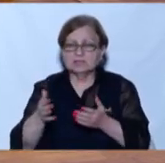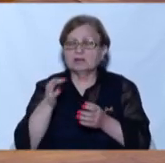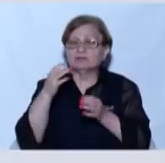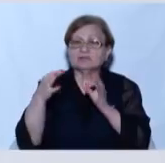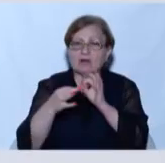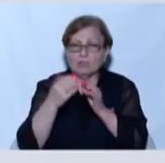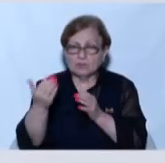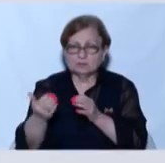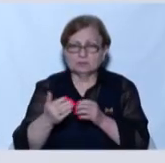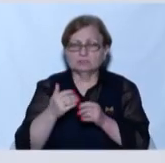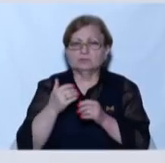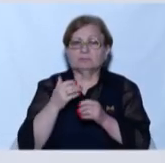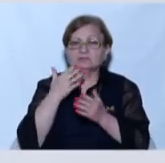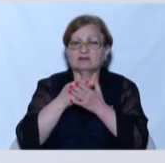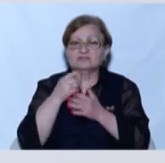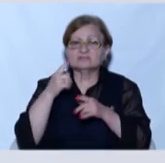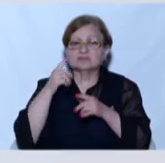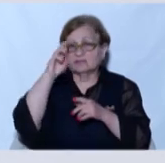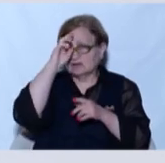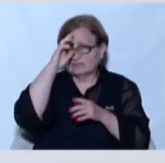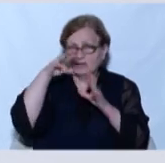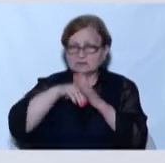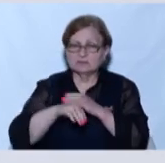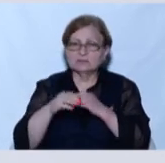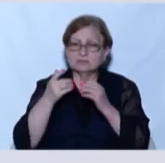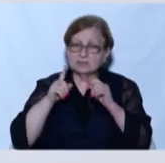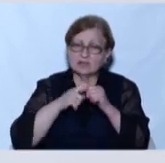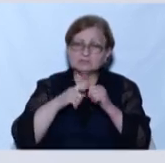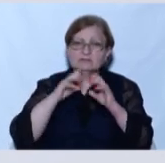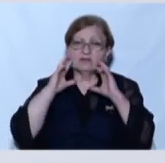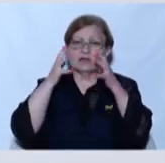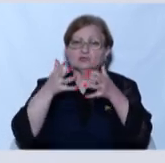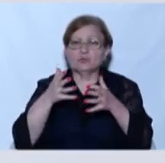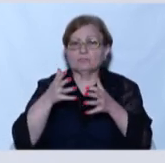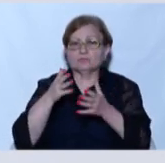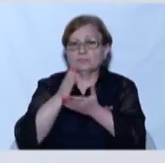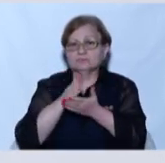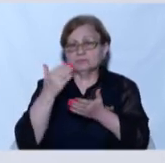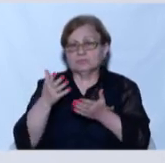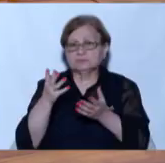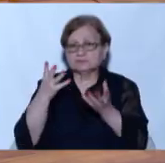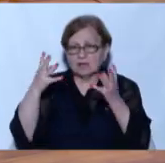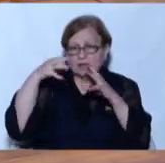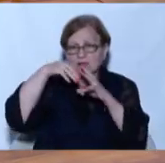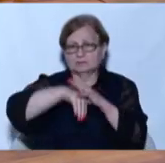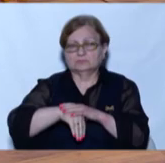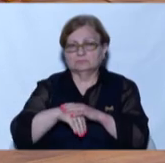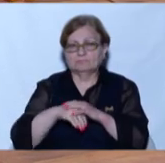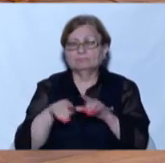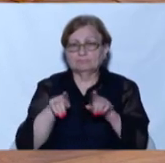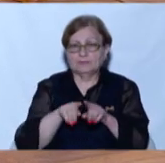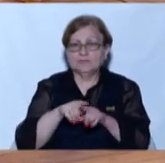ქვეყანასთან მიმართებაში და ამავე დროს არის კაცობრიობის ნაწილი და ეს არის მისი ერთობლიობა. აი ასე